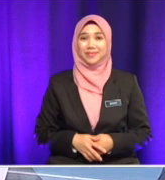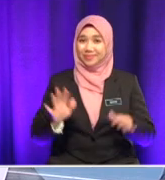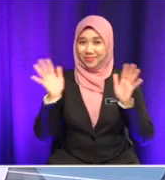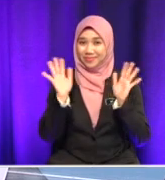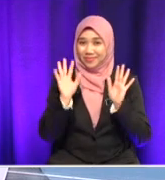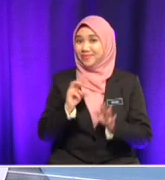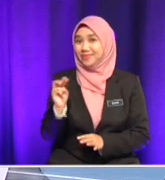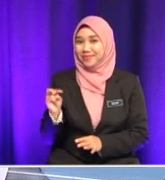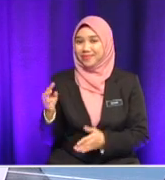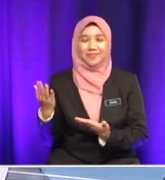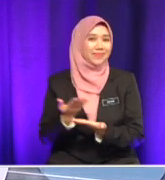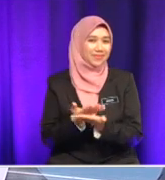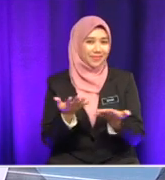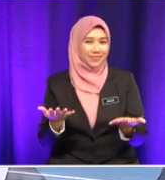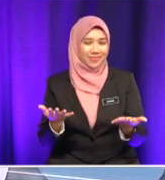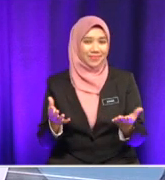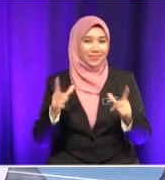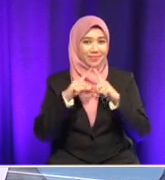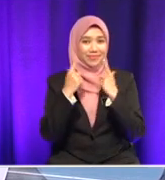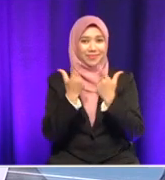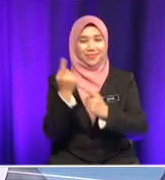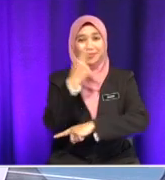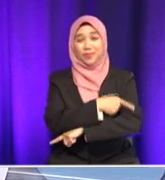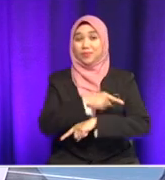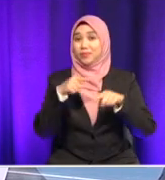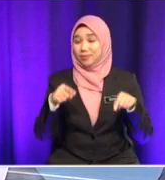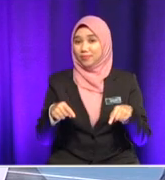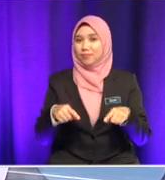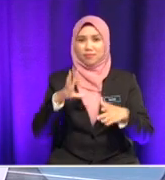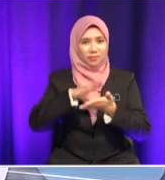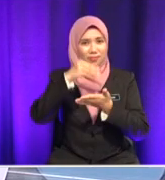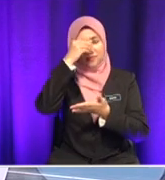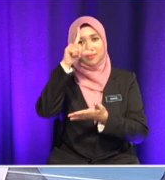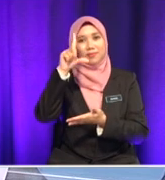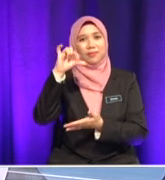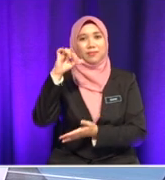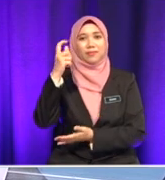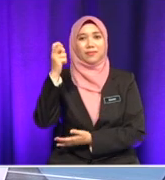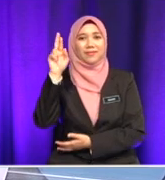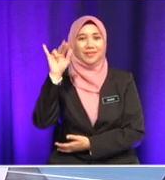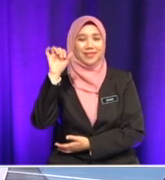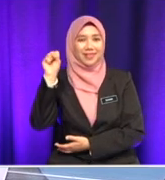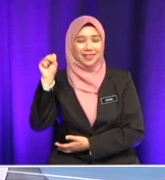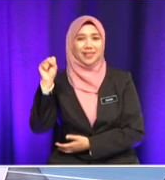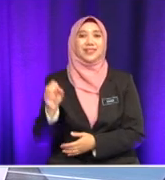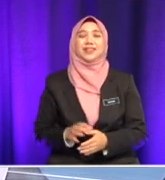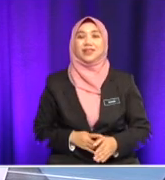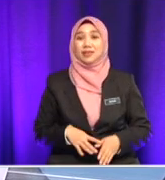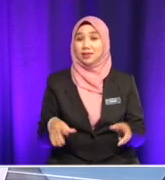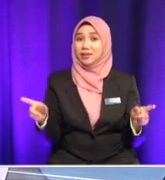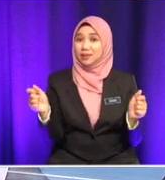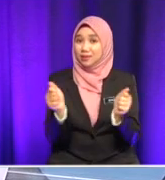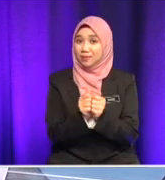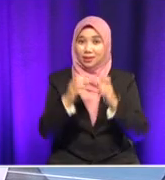semua aja masuk ke kelas hari ini kita belajar literasi bahasa Melayu bersama cego Yati dan kali ini